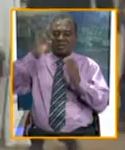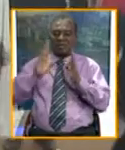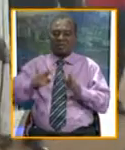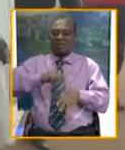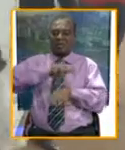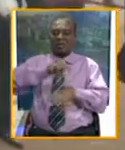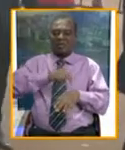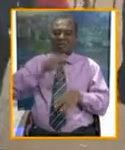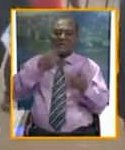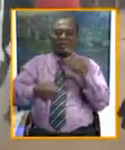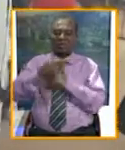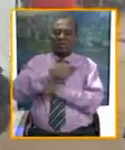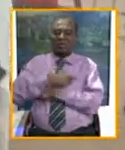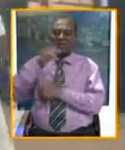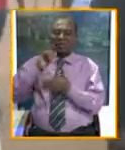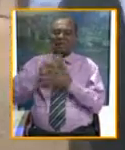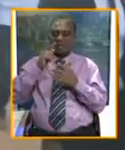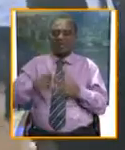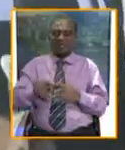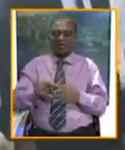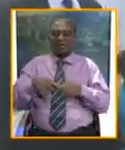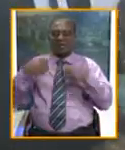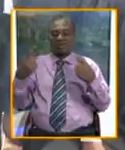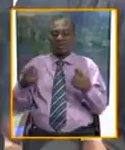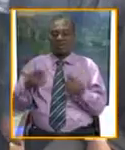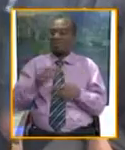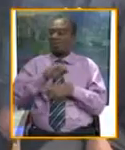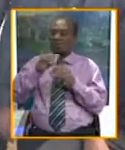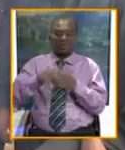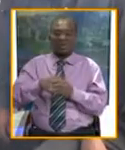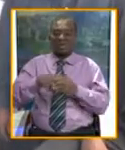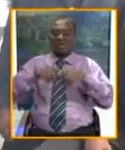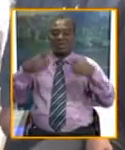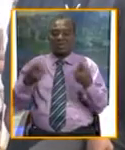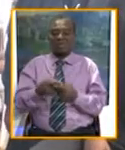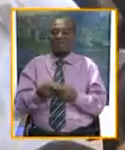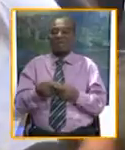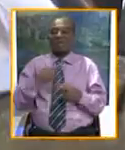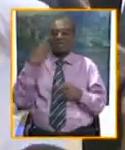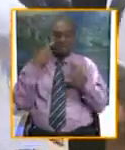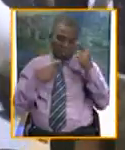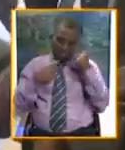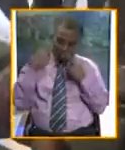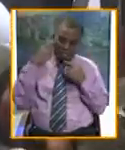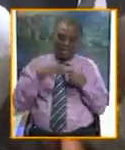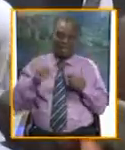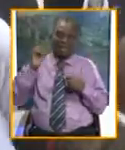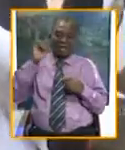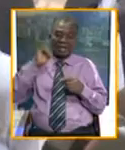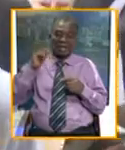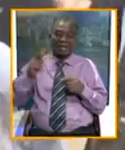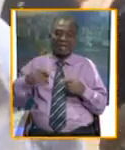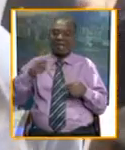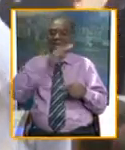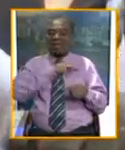normal. Aujourd'hui, c'est toute une corporation qui perd l'un de ses membres importants, car le Premier ministre Ahmed Bakayoko était également le maire de la